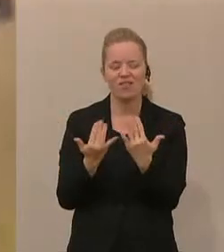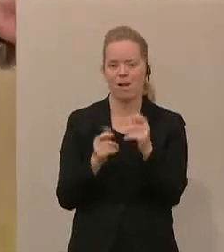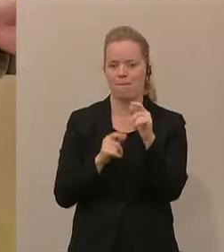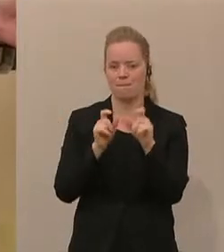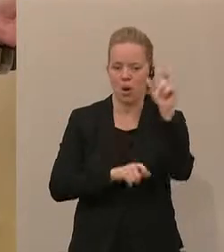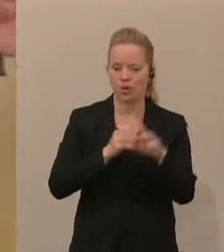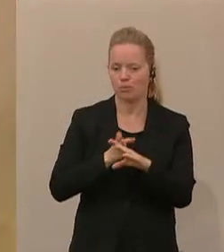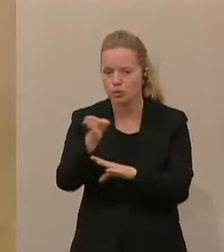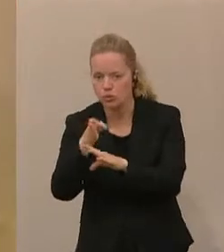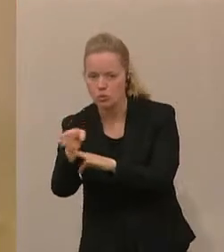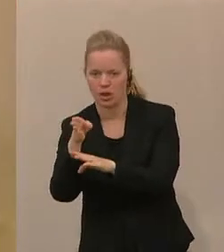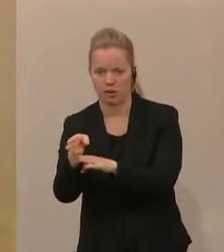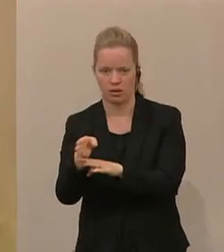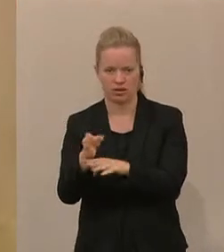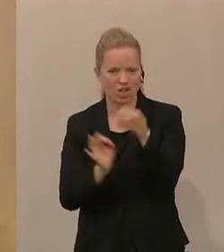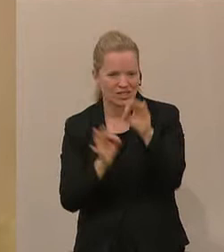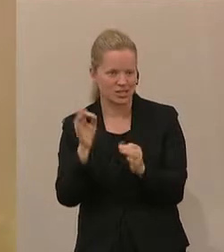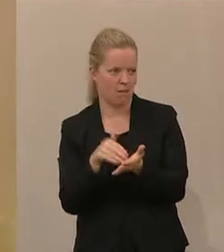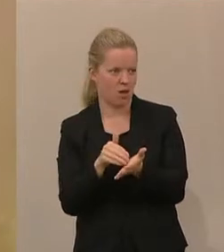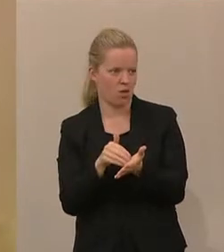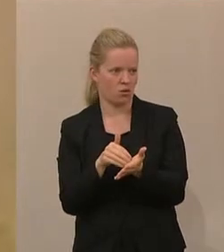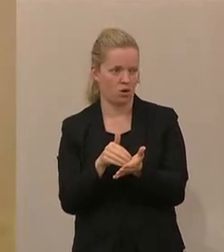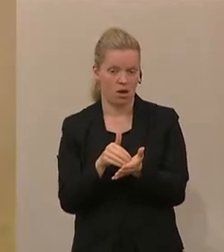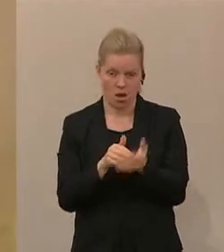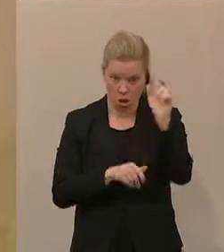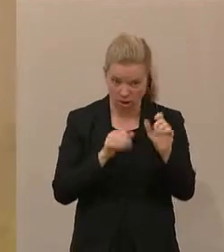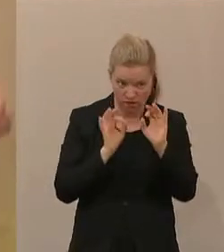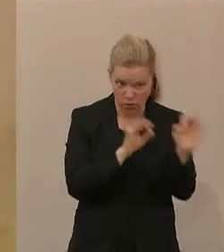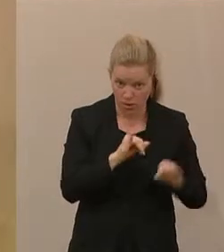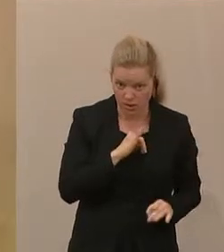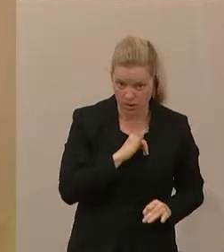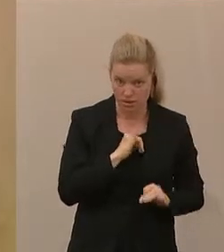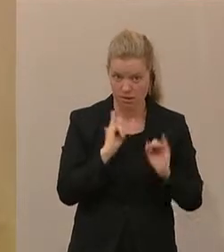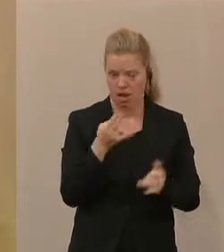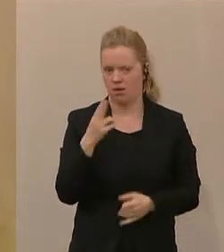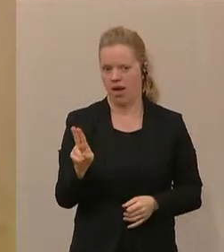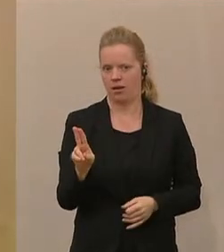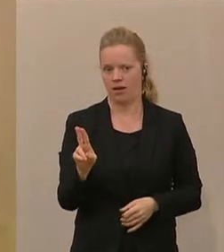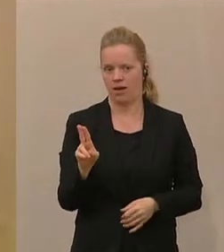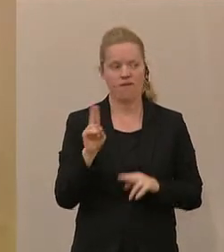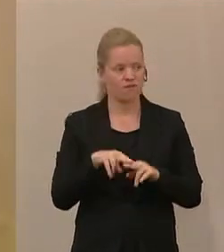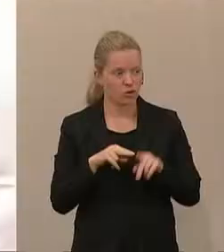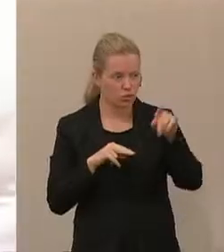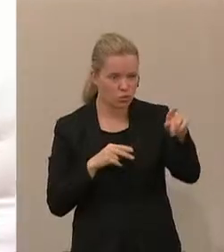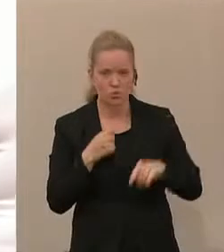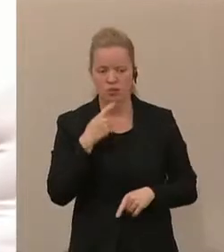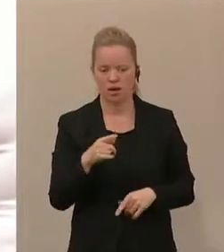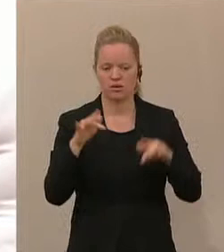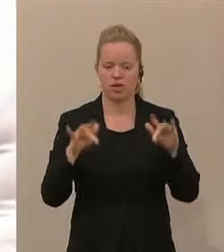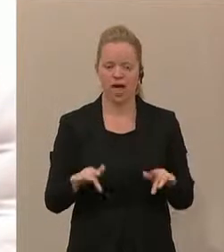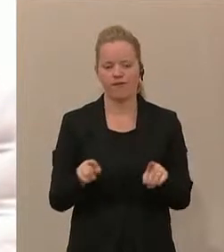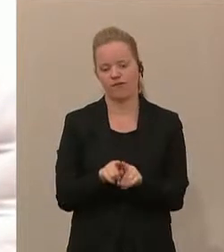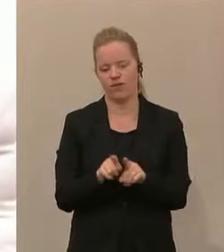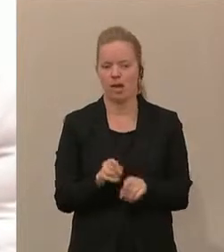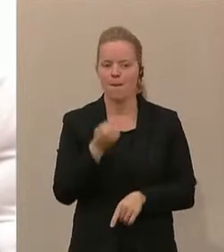sehen, interessiert das die Leute oder interessiert das Leute nicht. Wenn Sie sagen, Sie haben ein buntes Blumenfeld,